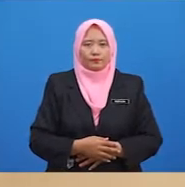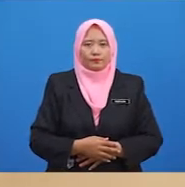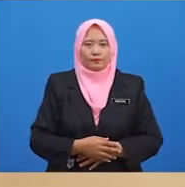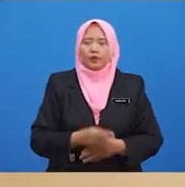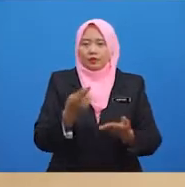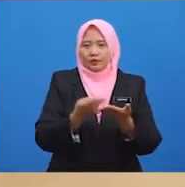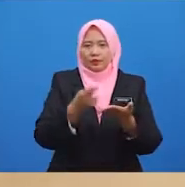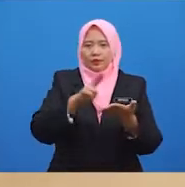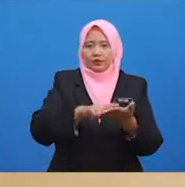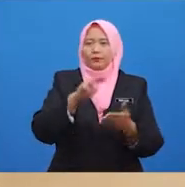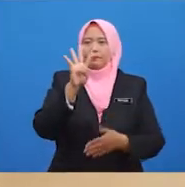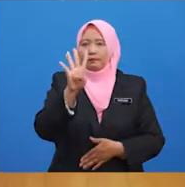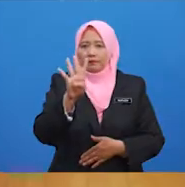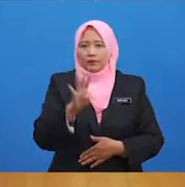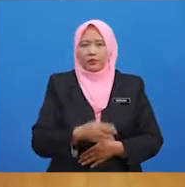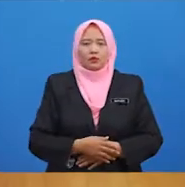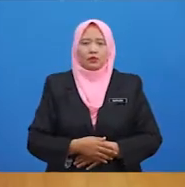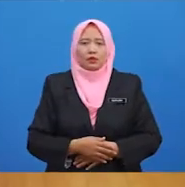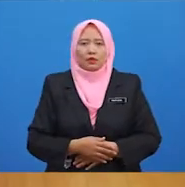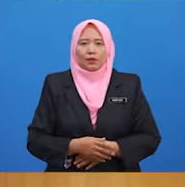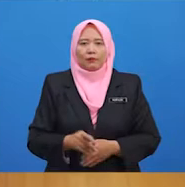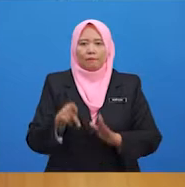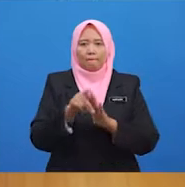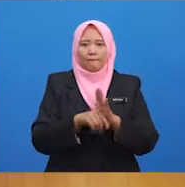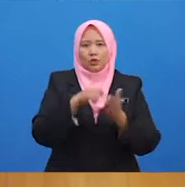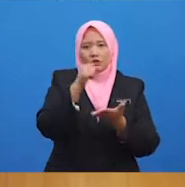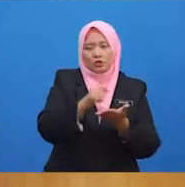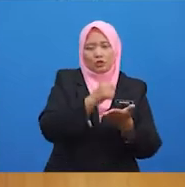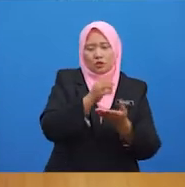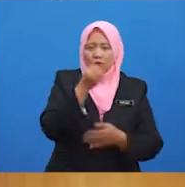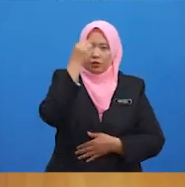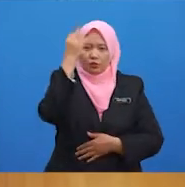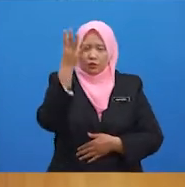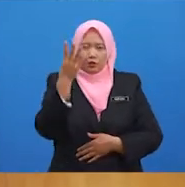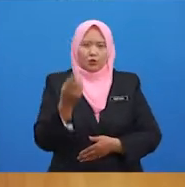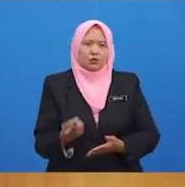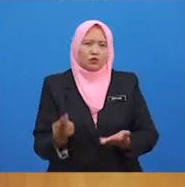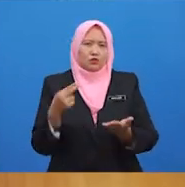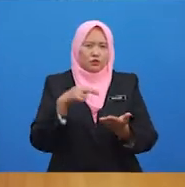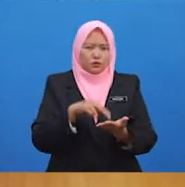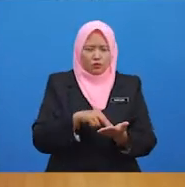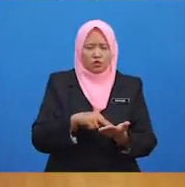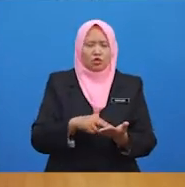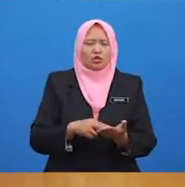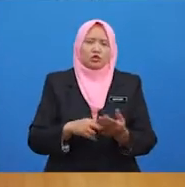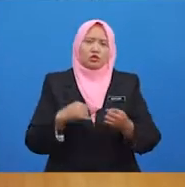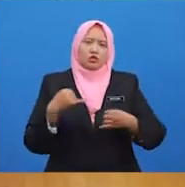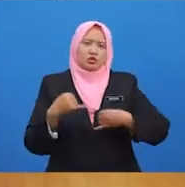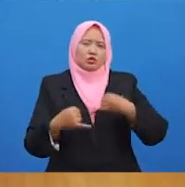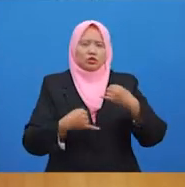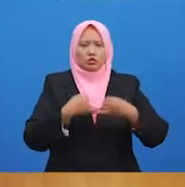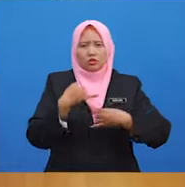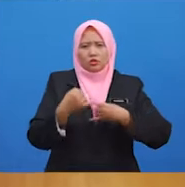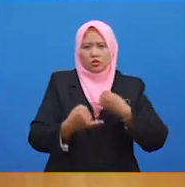pada rangkap keempat, di mana penyajak mengingat kembali jasa-jasa pejuang negara yang